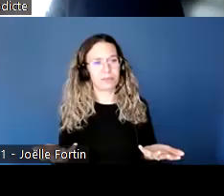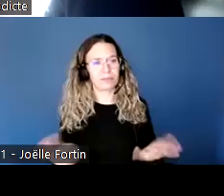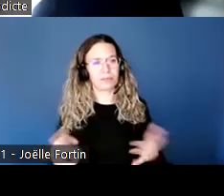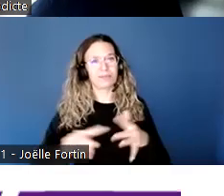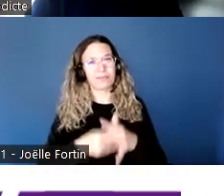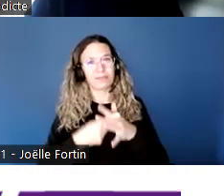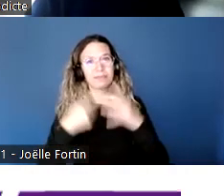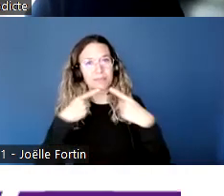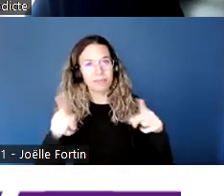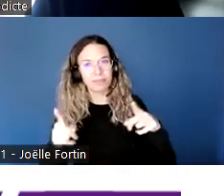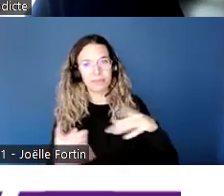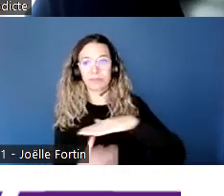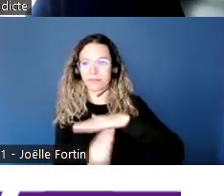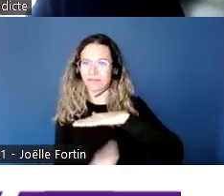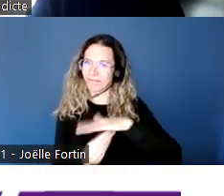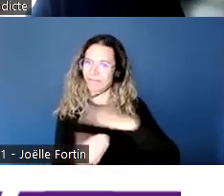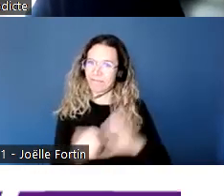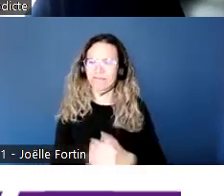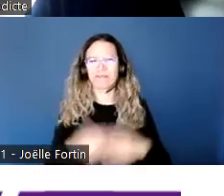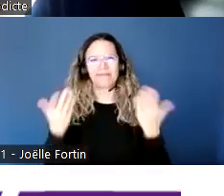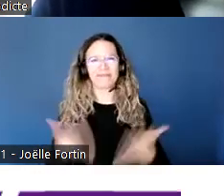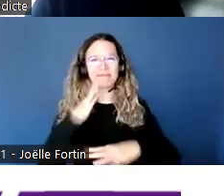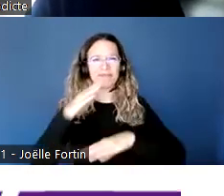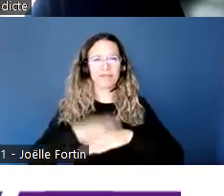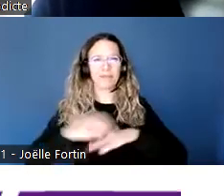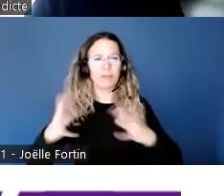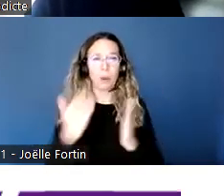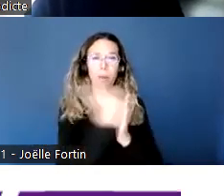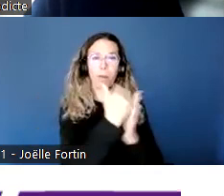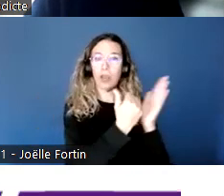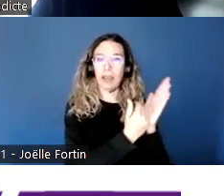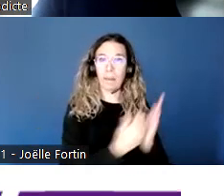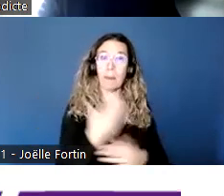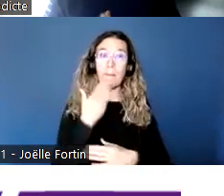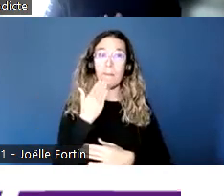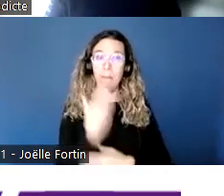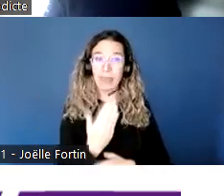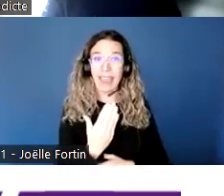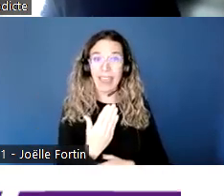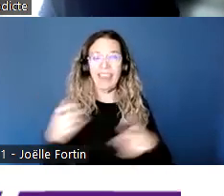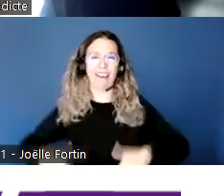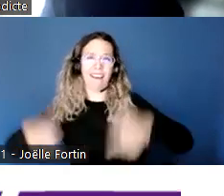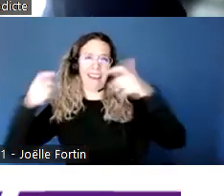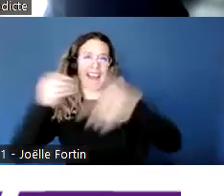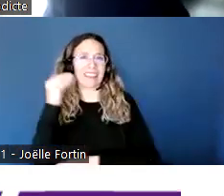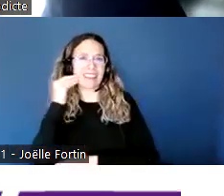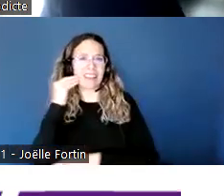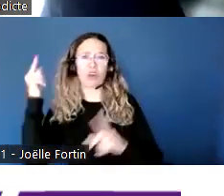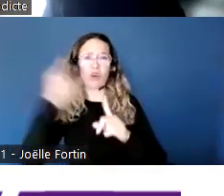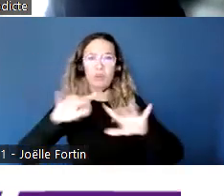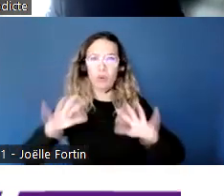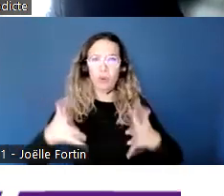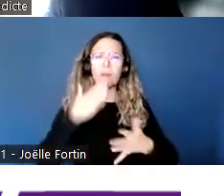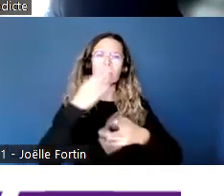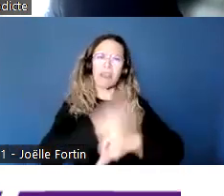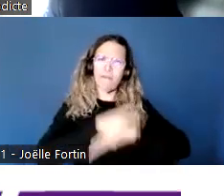Annoncé. Aujourd'hui, nous allons parler du programme Bien en résidence qui va promouvoir la bienveillance et